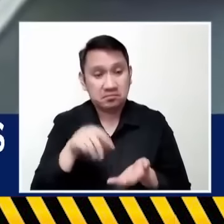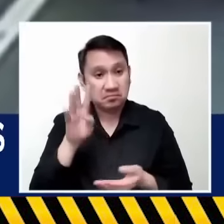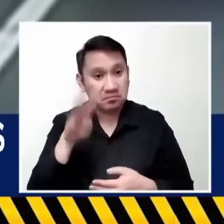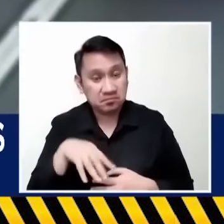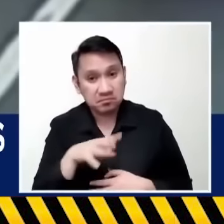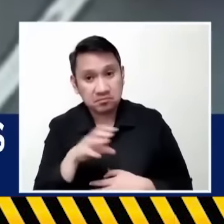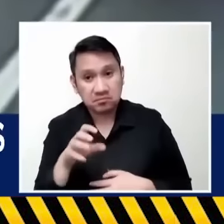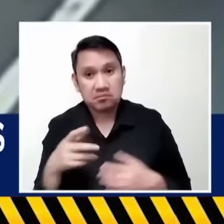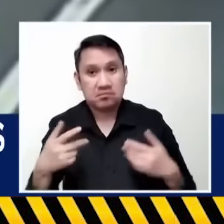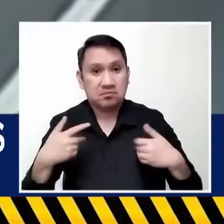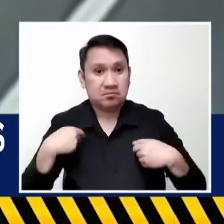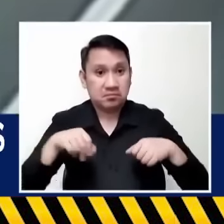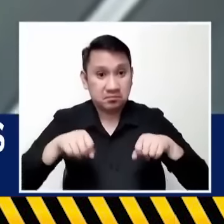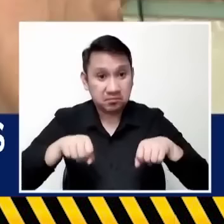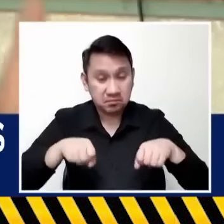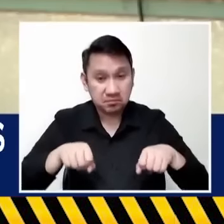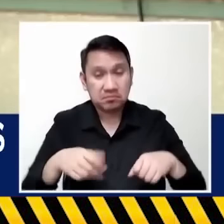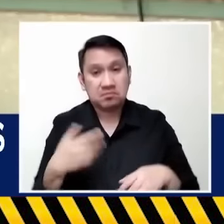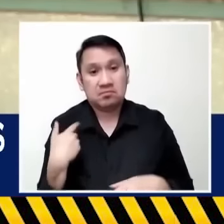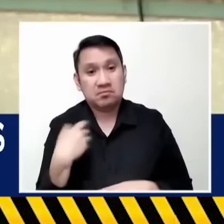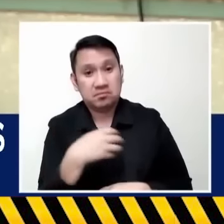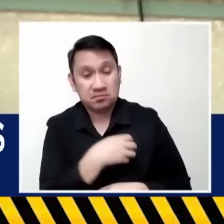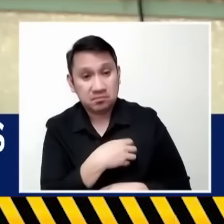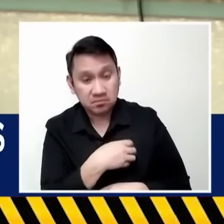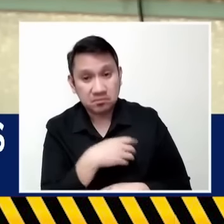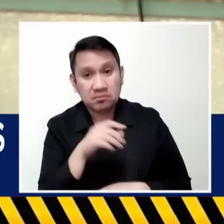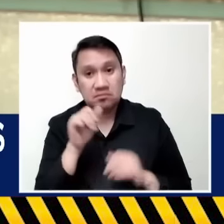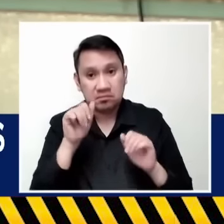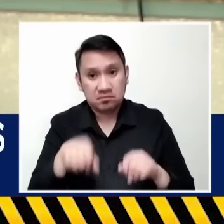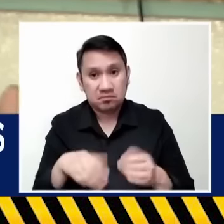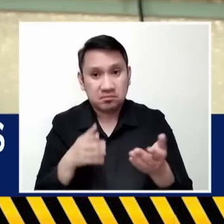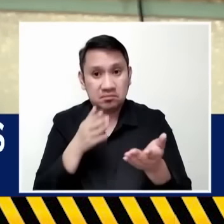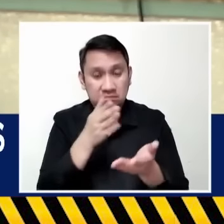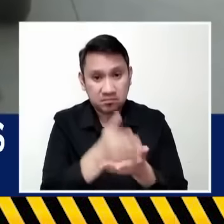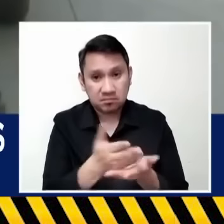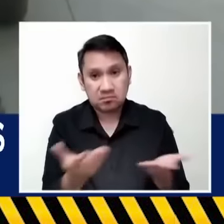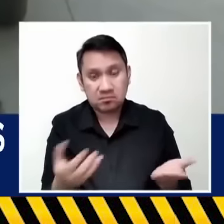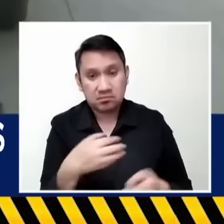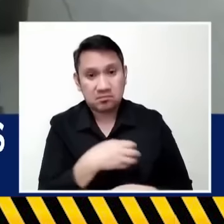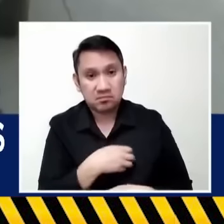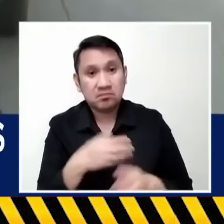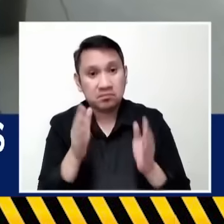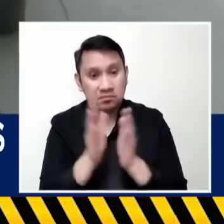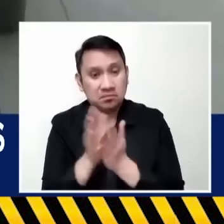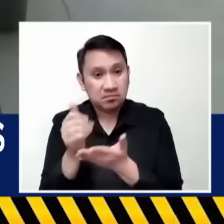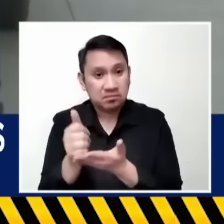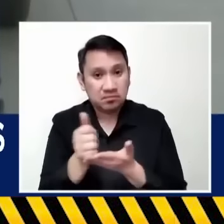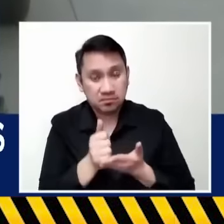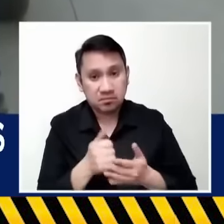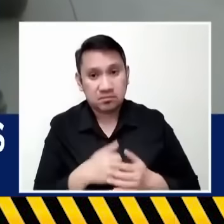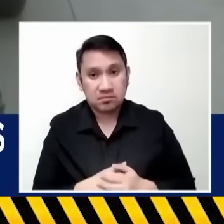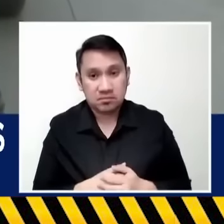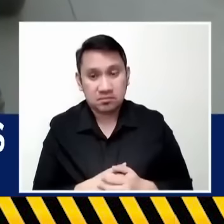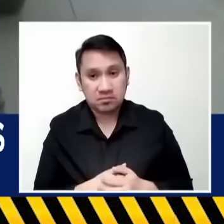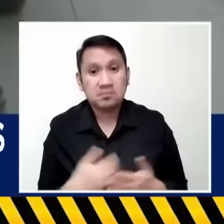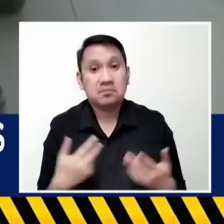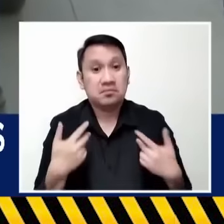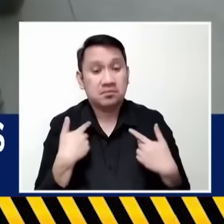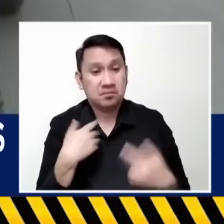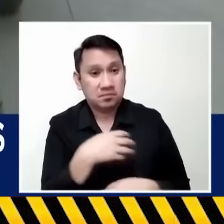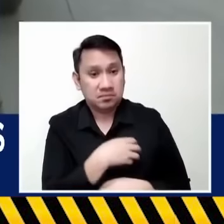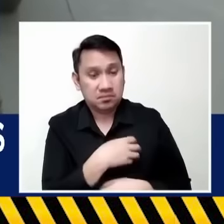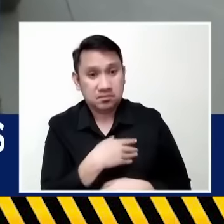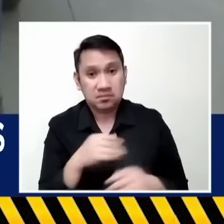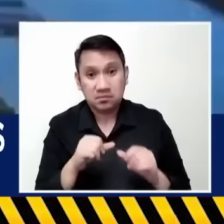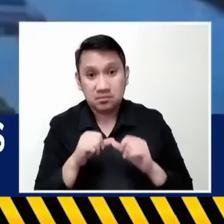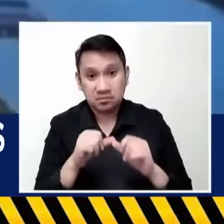tricycle driver dito, police station na malapit na pwede niyo pong puntahan o inyo na tulong. May person of interest na mga pulis at patuloy ang